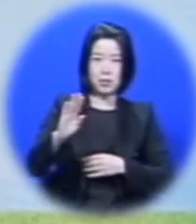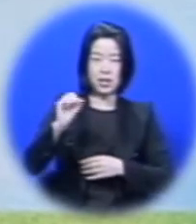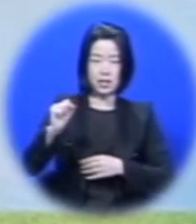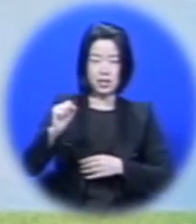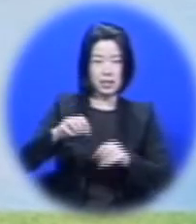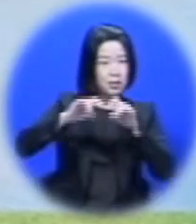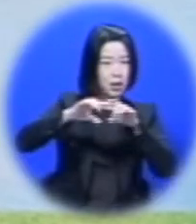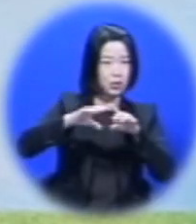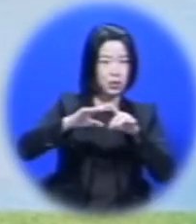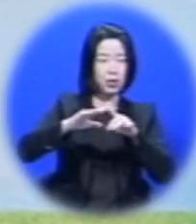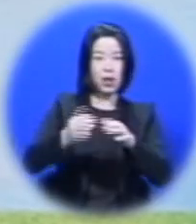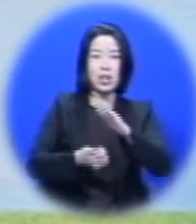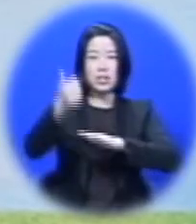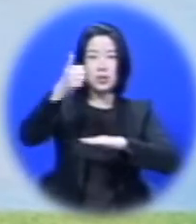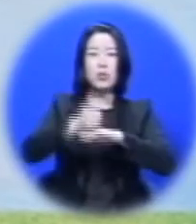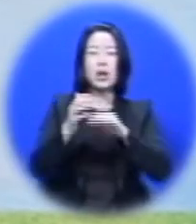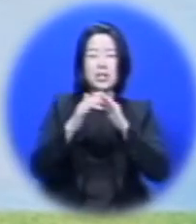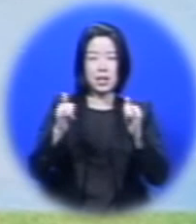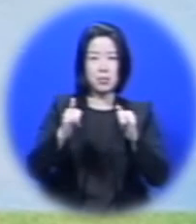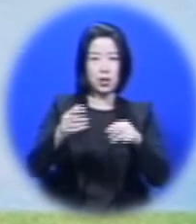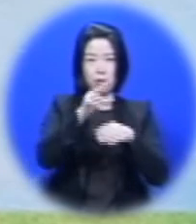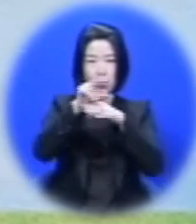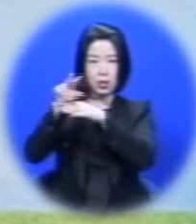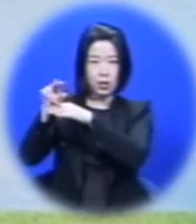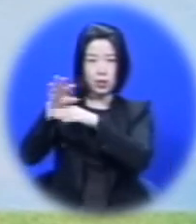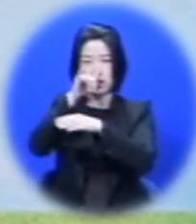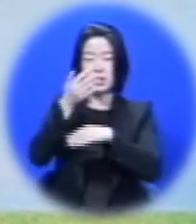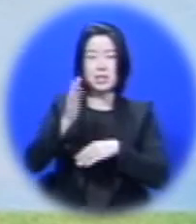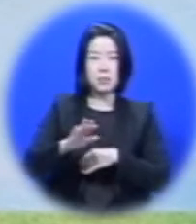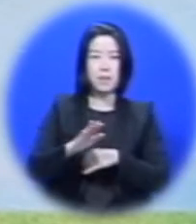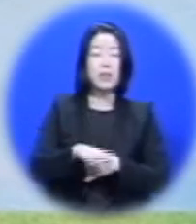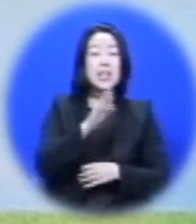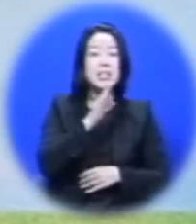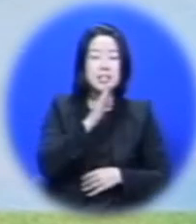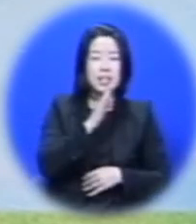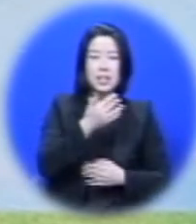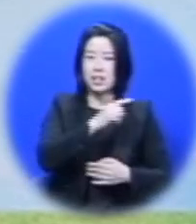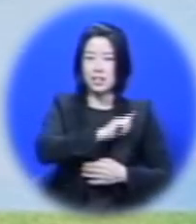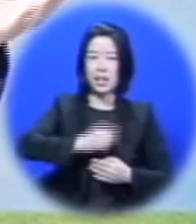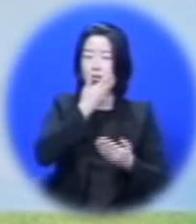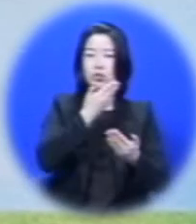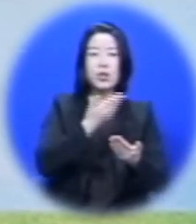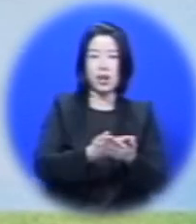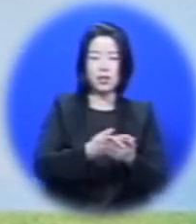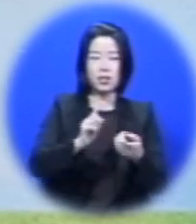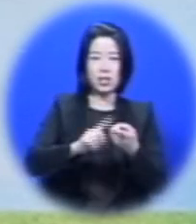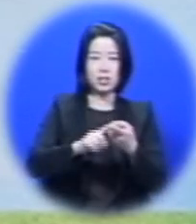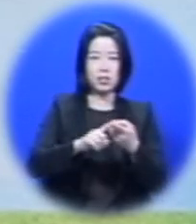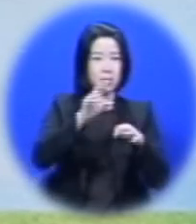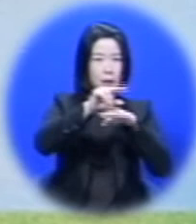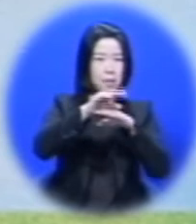성공한 사람이라고 한인이라고 취지를 해왔지만 실상은 가장 중요한 부분은 방영이 안 된